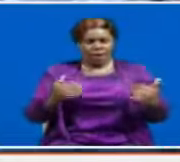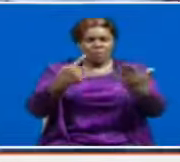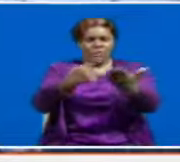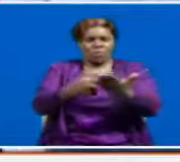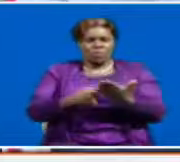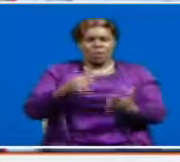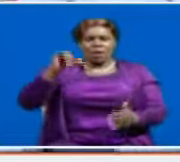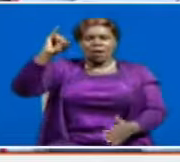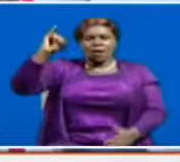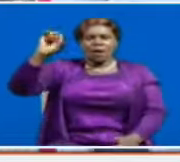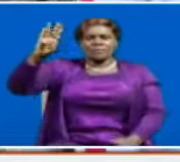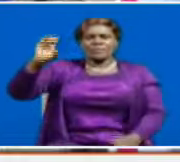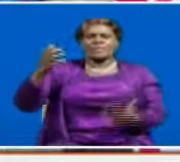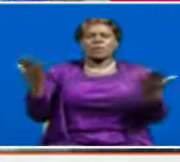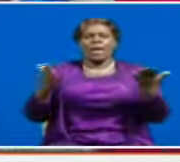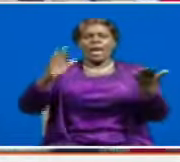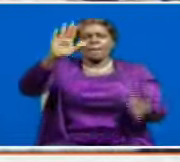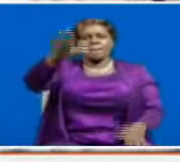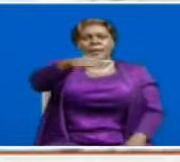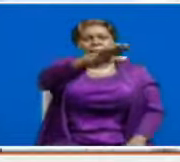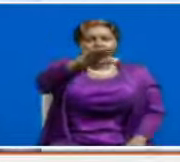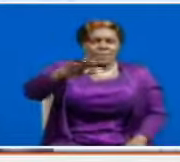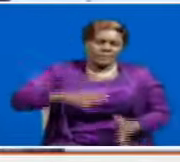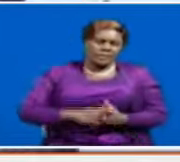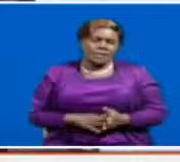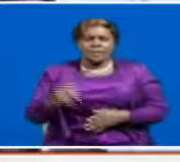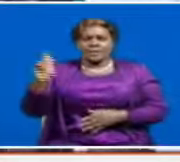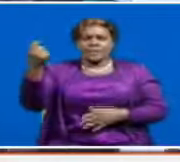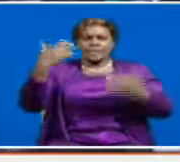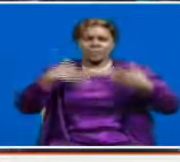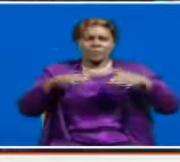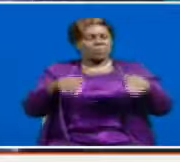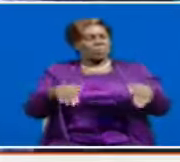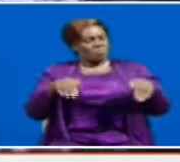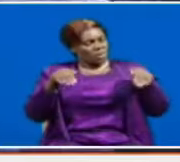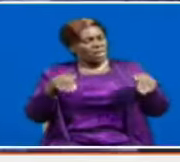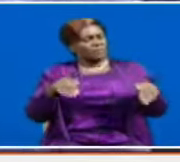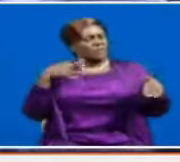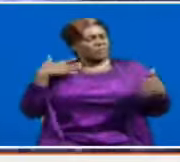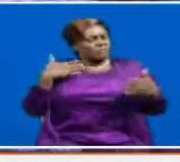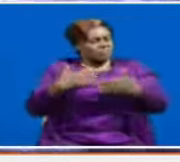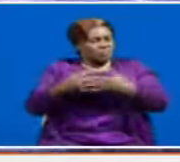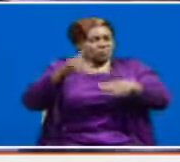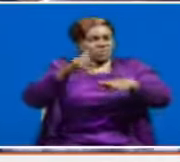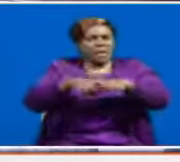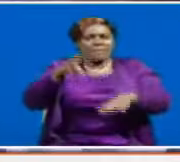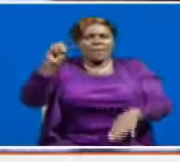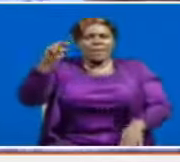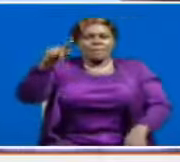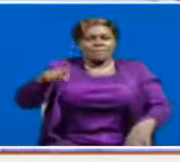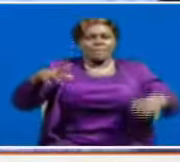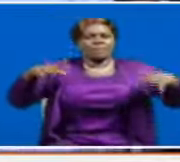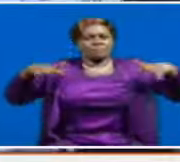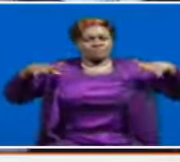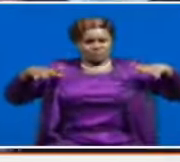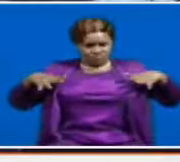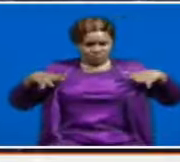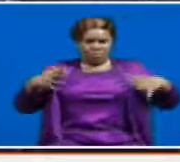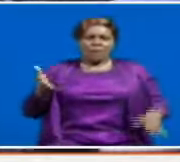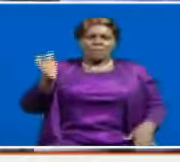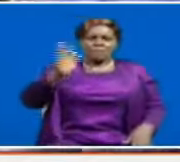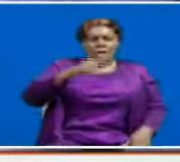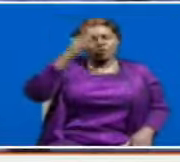huo wa IEBC upo mbele ya bunge la taifa, na Wakenya wataendelea kusubiri hadi pale wabunge watatoka likizoni